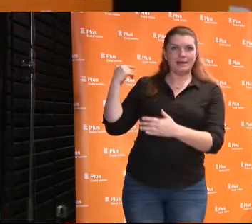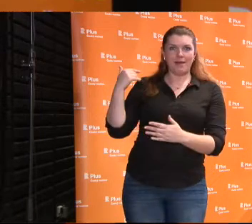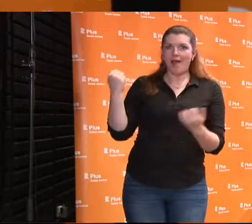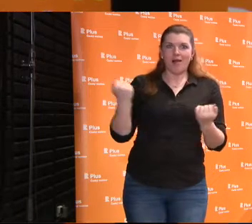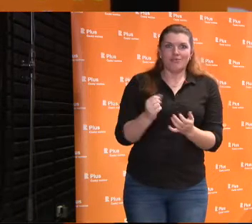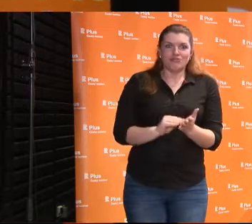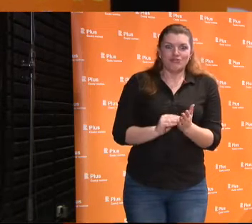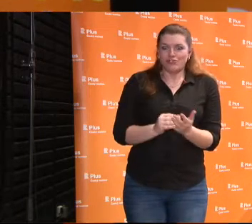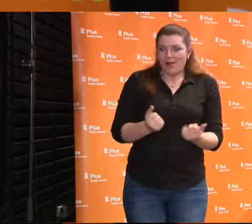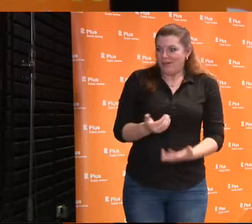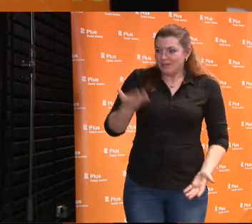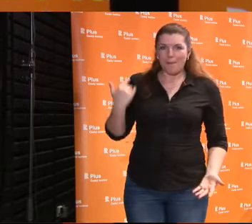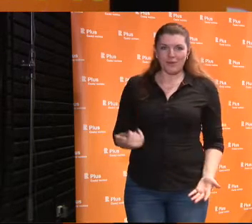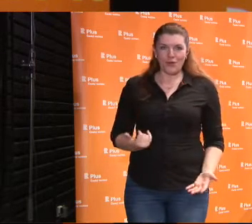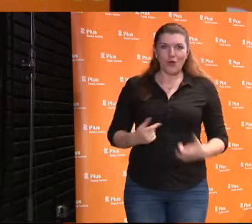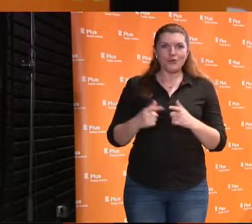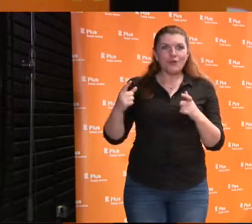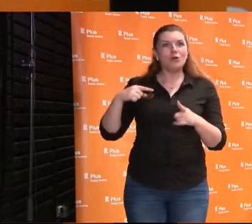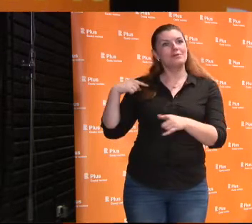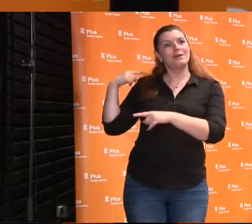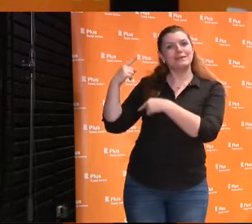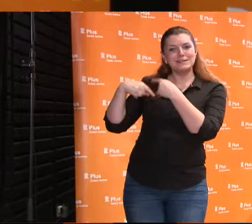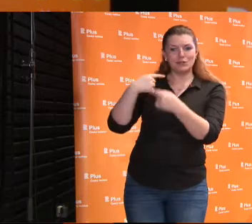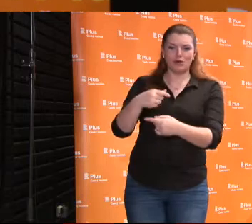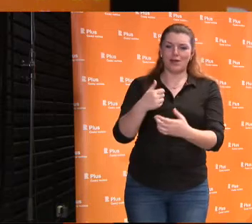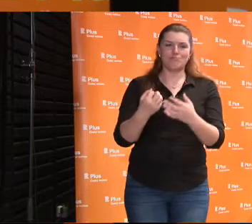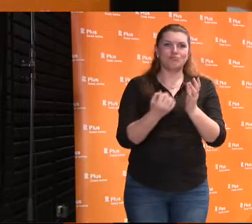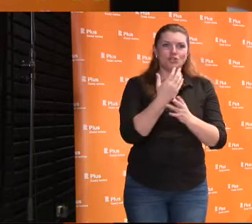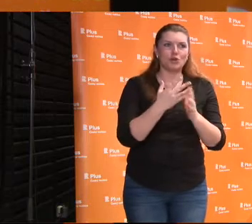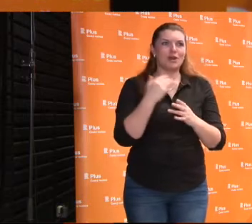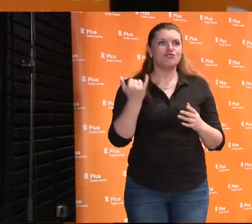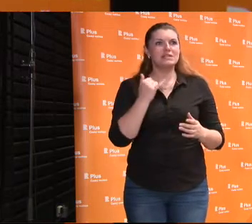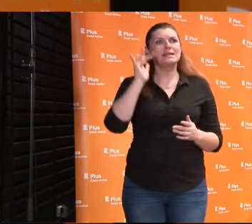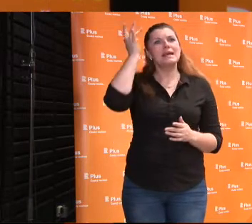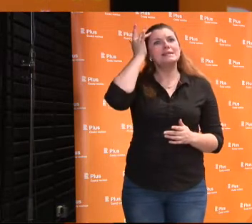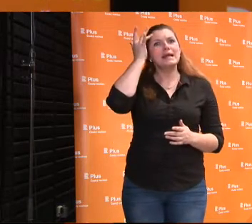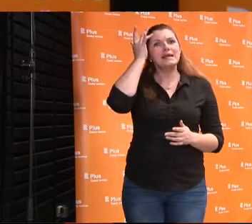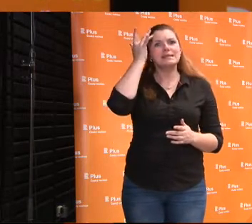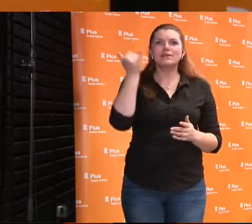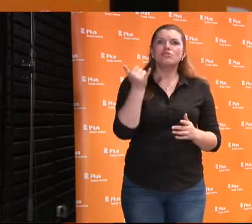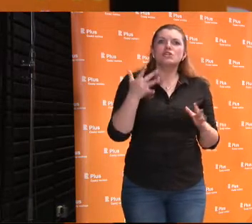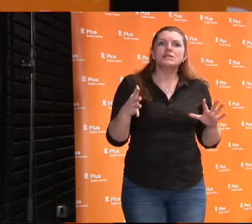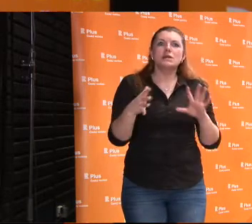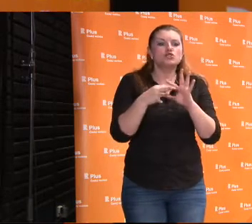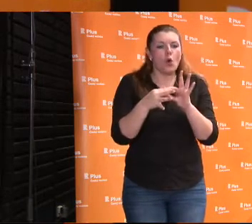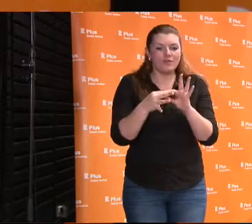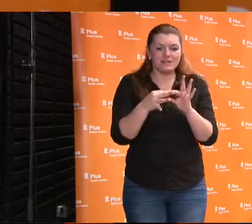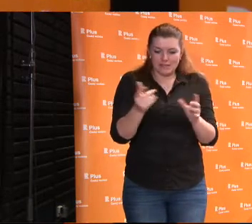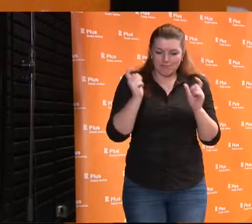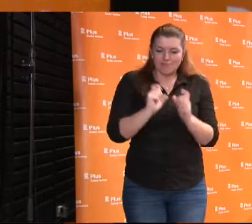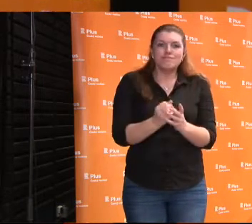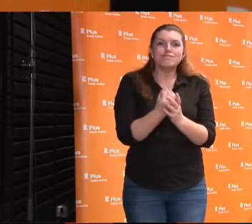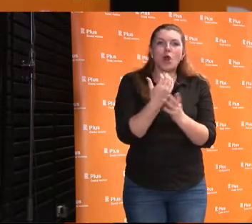neexistovala, protože po celé dějiny přírody je nějaký typ inteligence spojen s biologickým substrátem, to